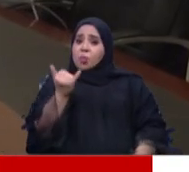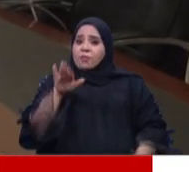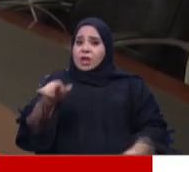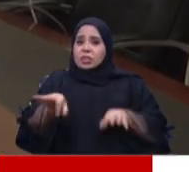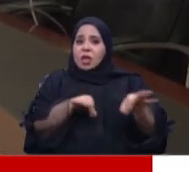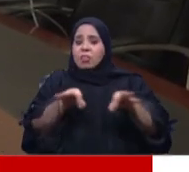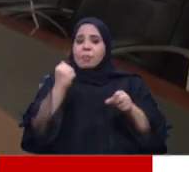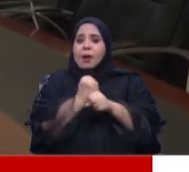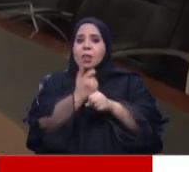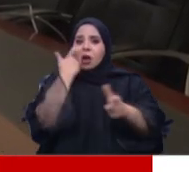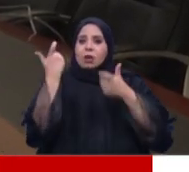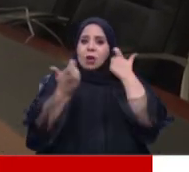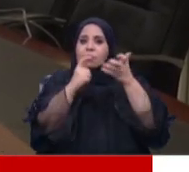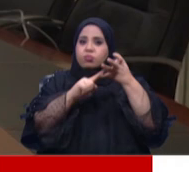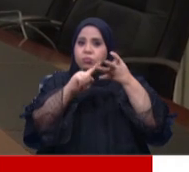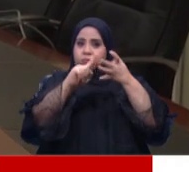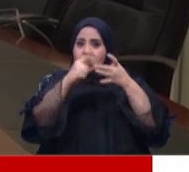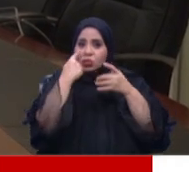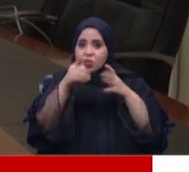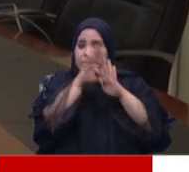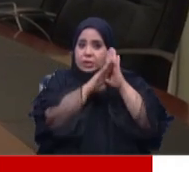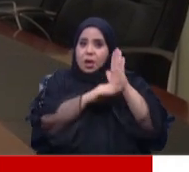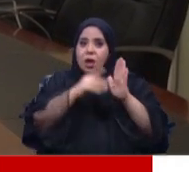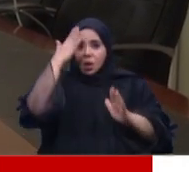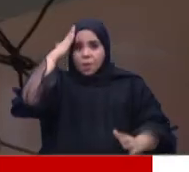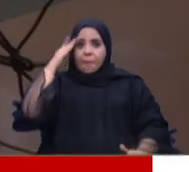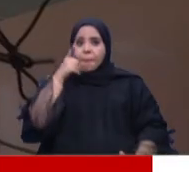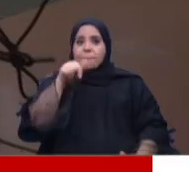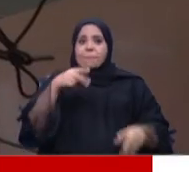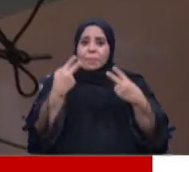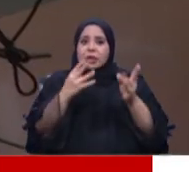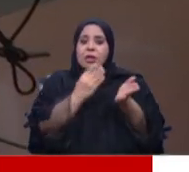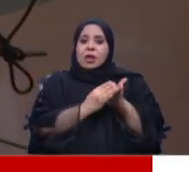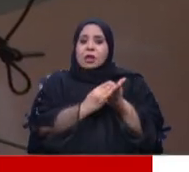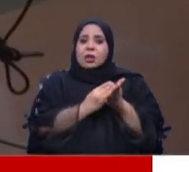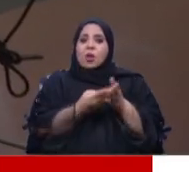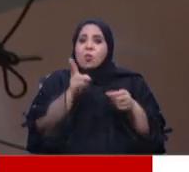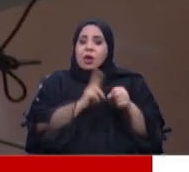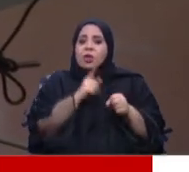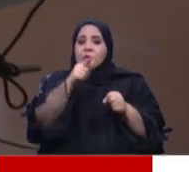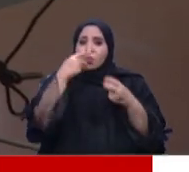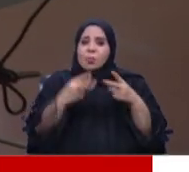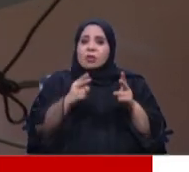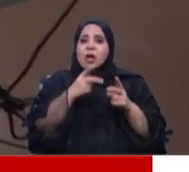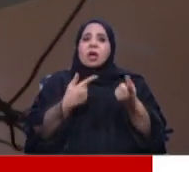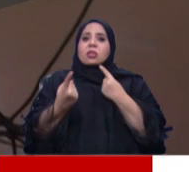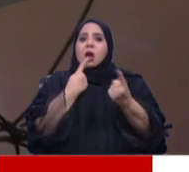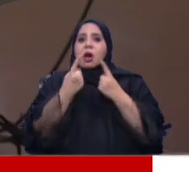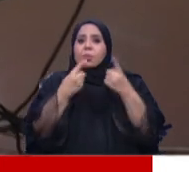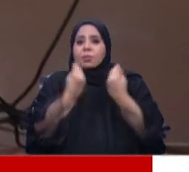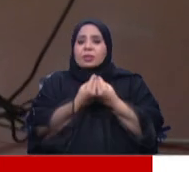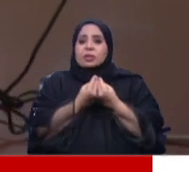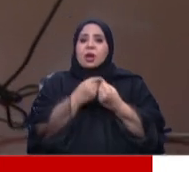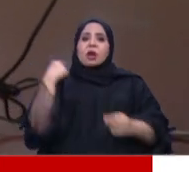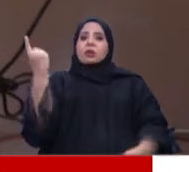عملية الرقابة على الشراطات ومعايير الكفاءة لإصدار بطاقات كفاءة الطاقة، من خلال التعامل بشكل مباشر